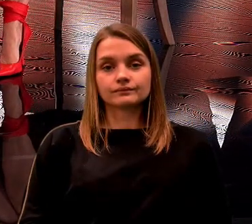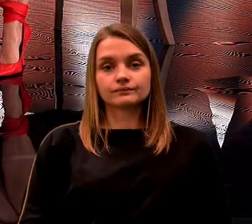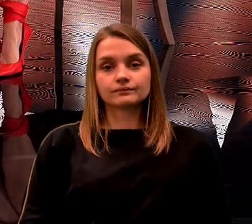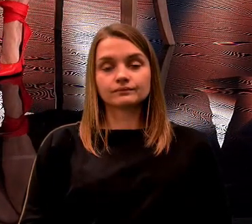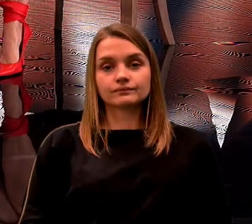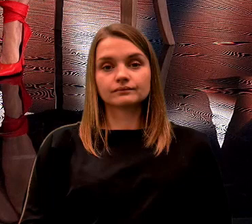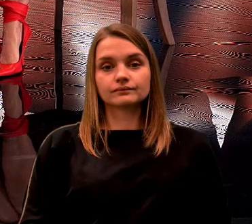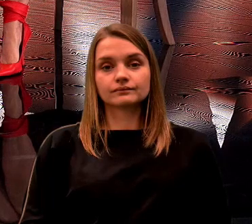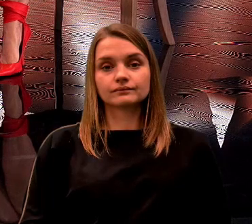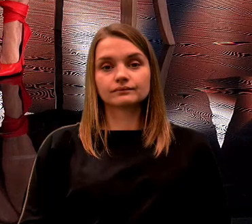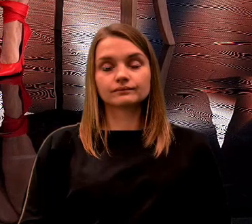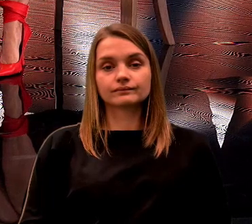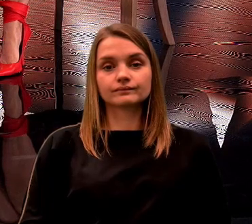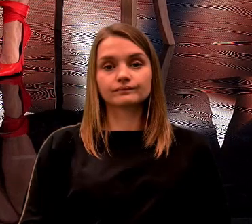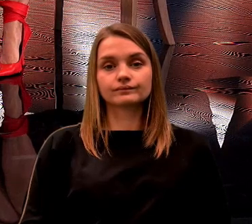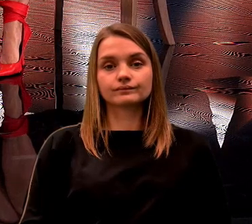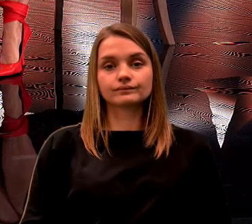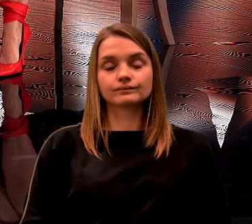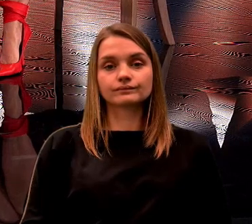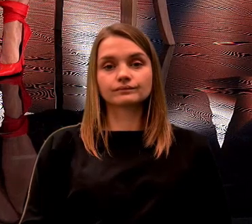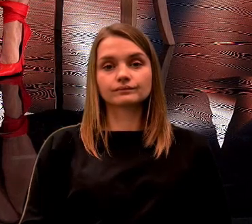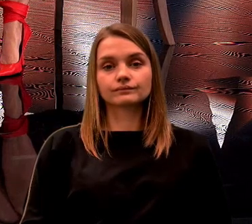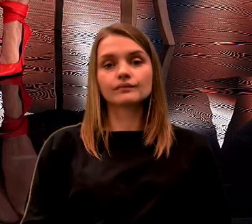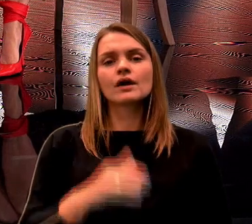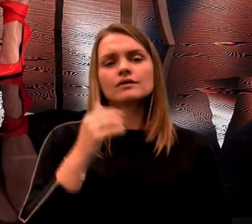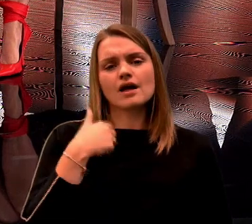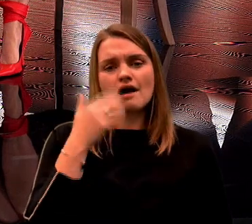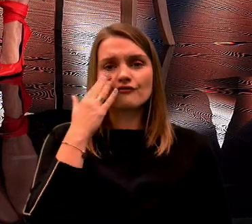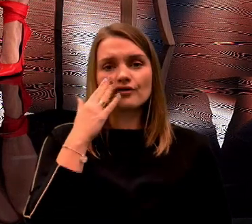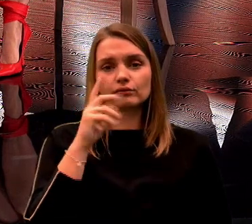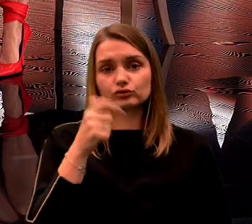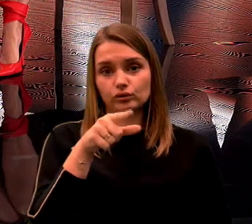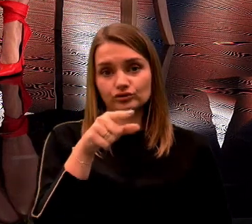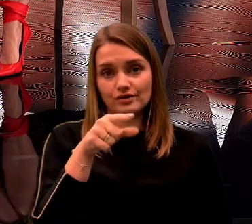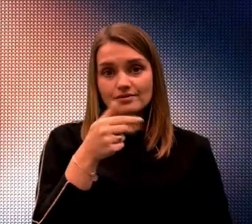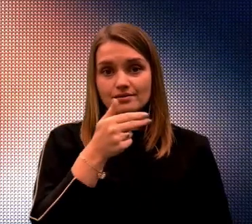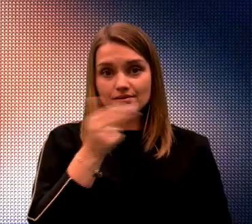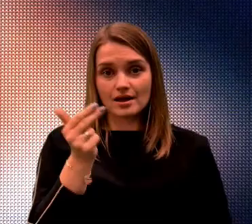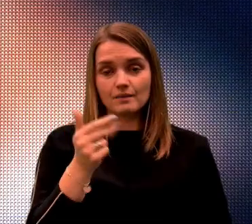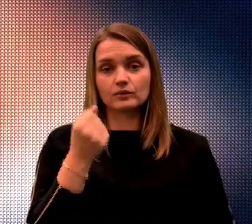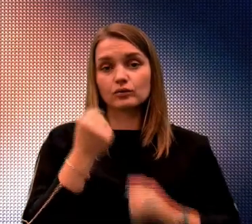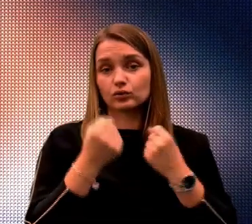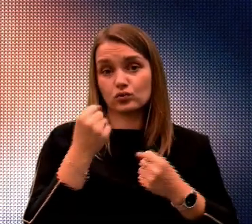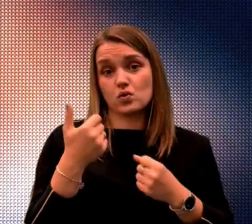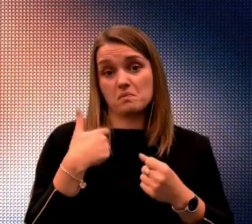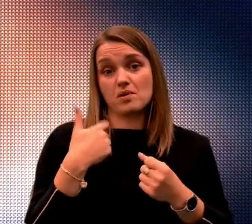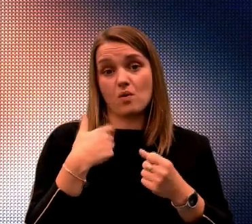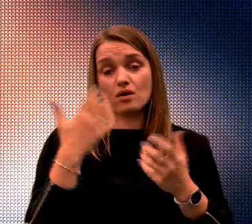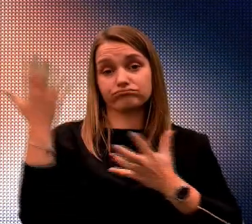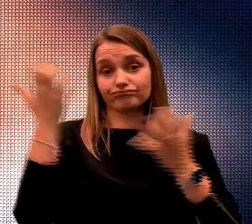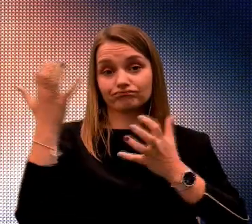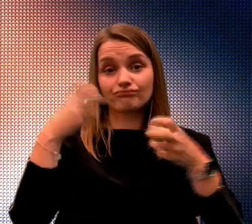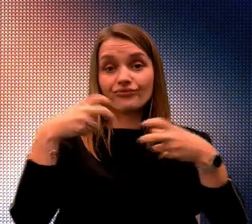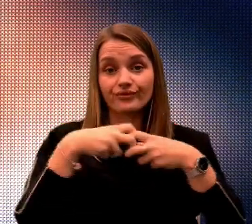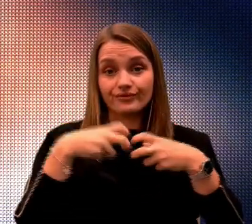Oświęcimia, więc jest to koniec świata. Wiem coś na ten temat, bo nawet trudno było z zasięgiem internetu w tamtym miejscu, to